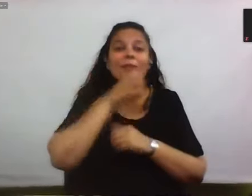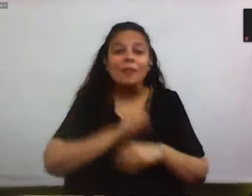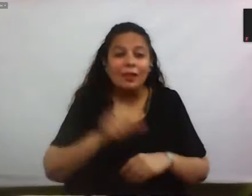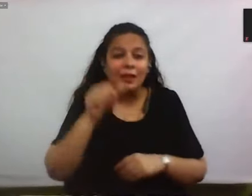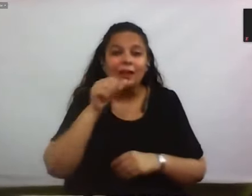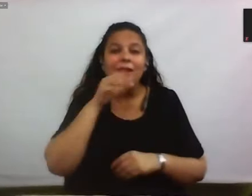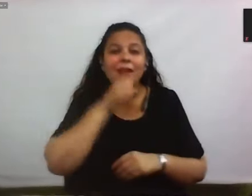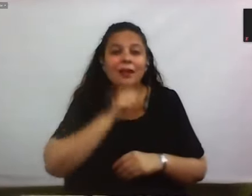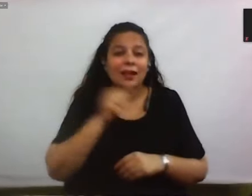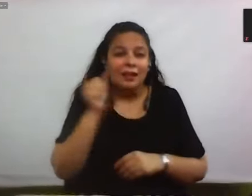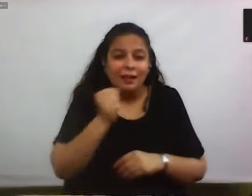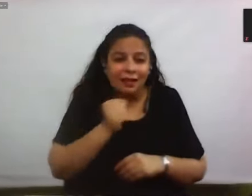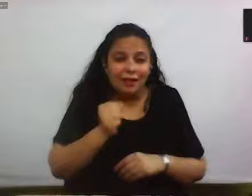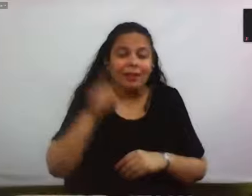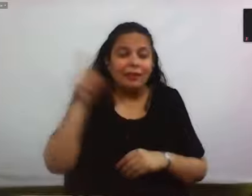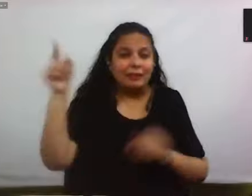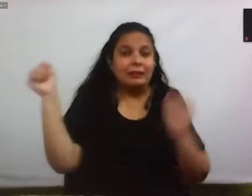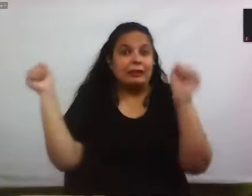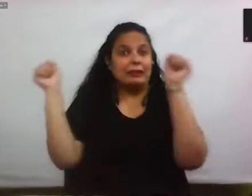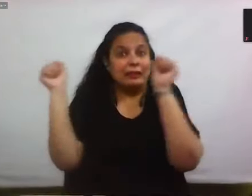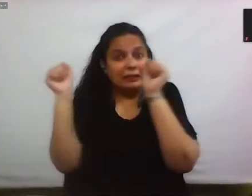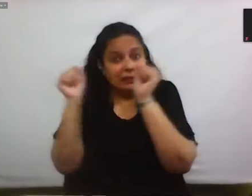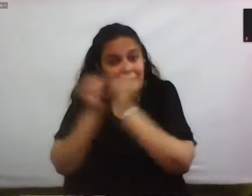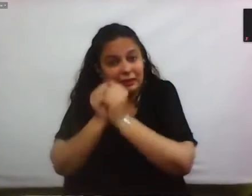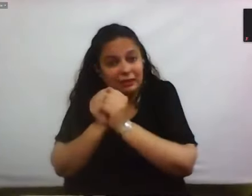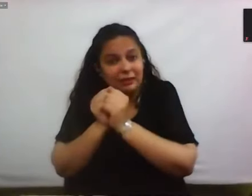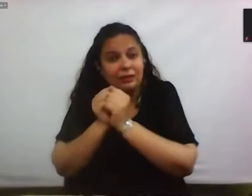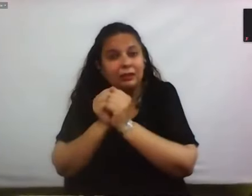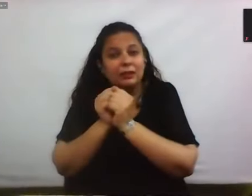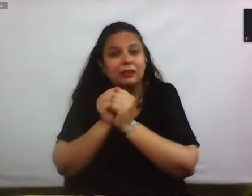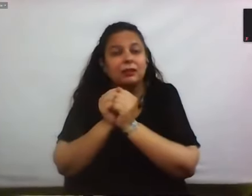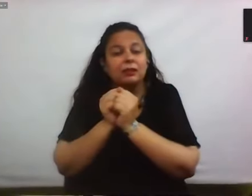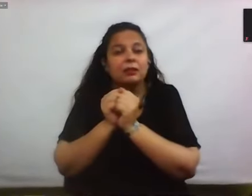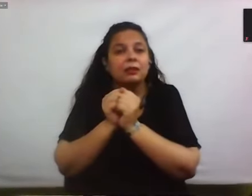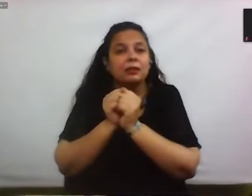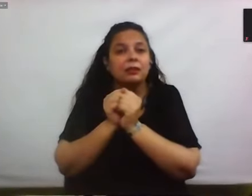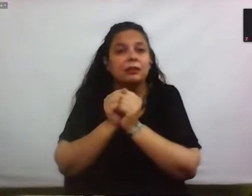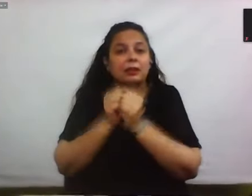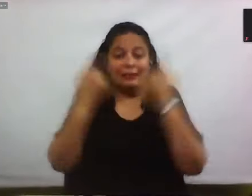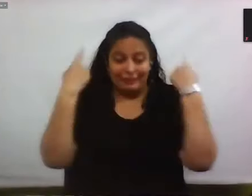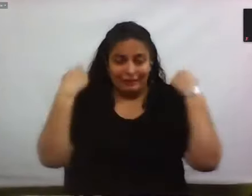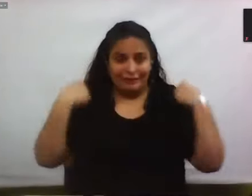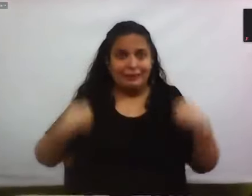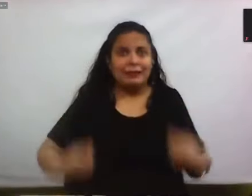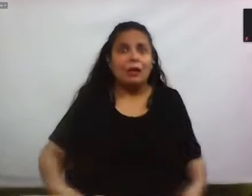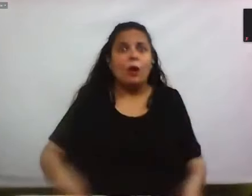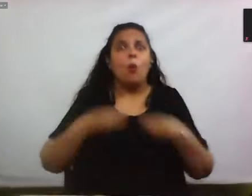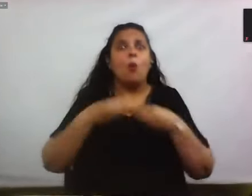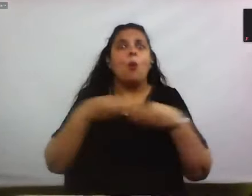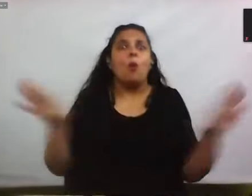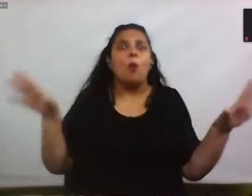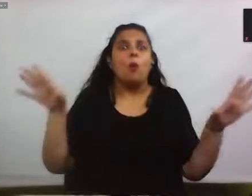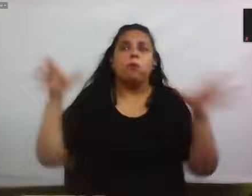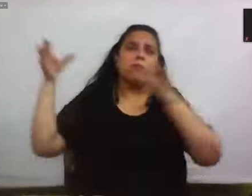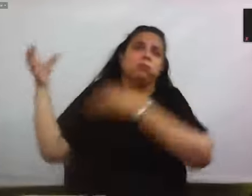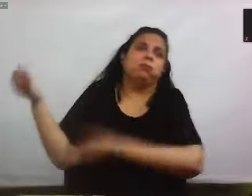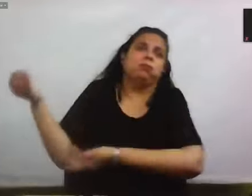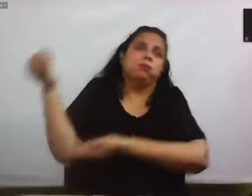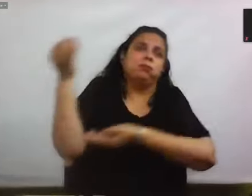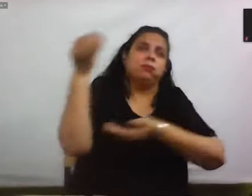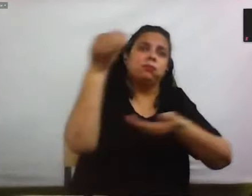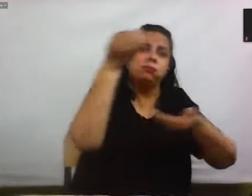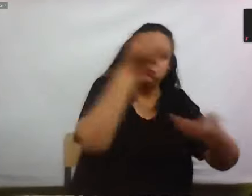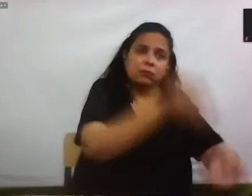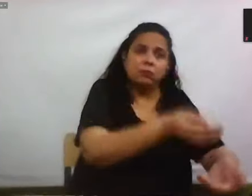a stitch on his body, bilkul not even diaper, aisa nangu bhangu utha ke la ke humko